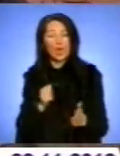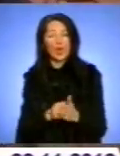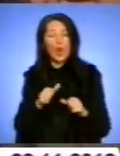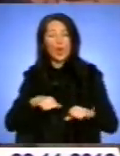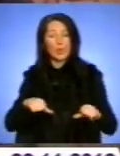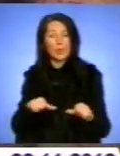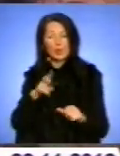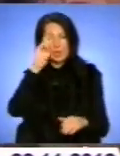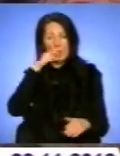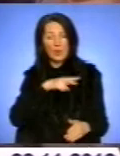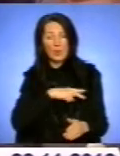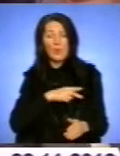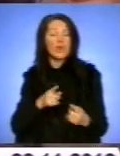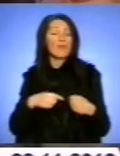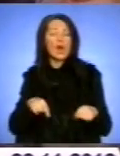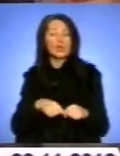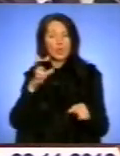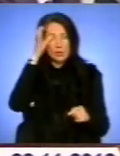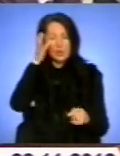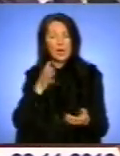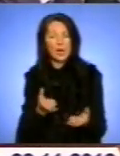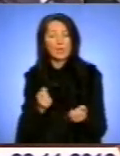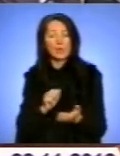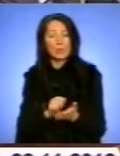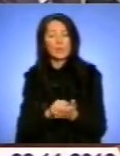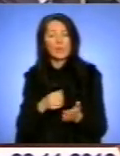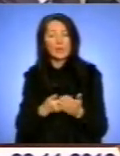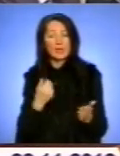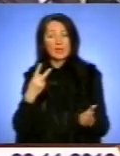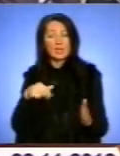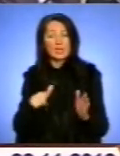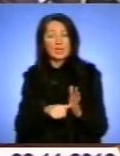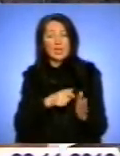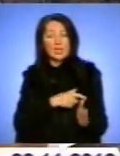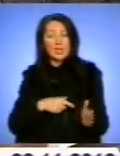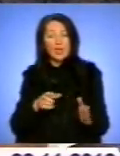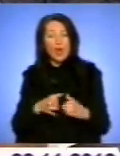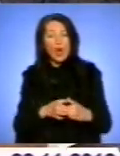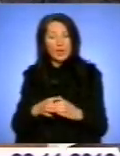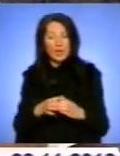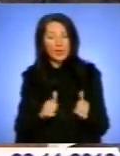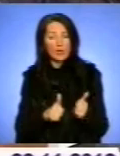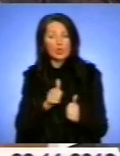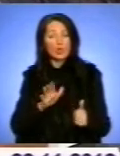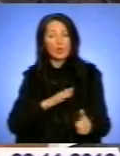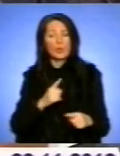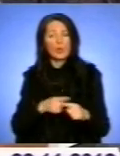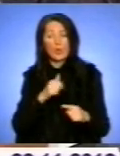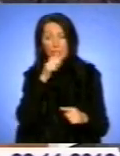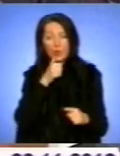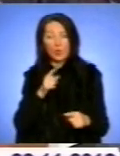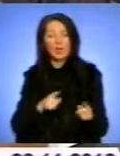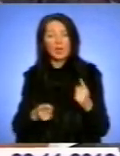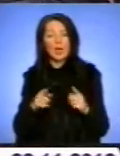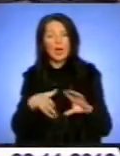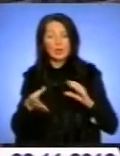державної премії в галузі освіти надійшли матеріали від 26 кандидатів колективів. Конкурс тривав півроку. За результатами громадського обговорення і